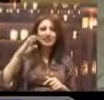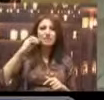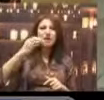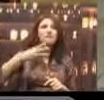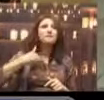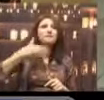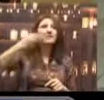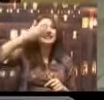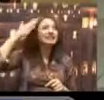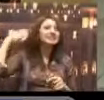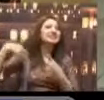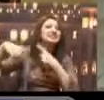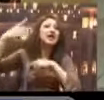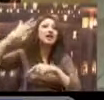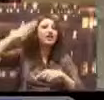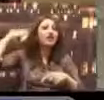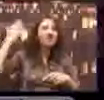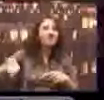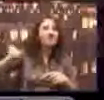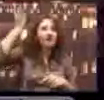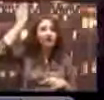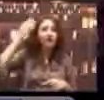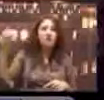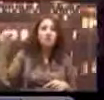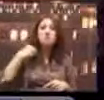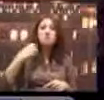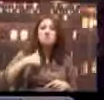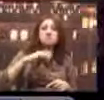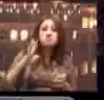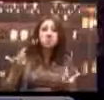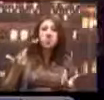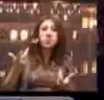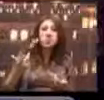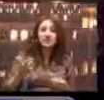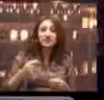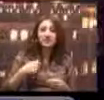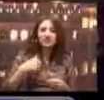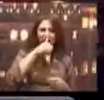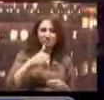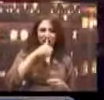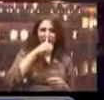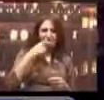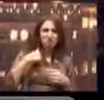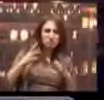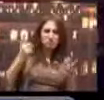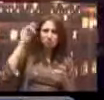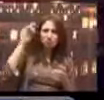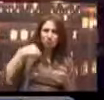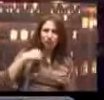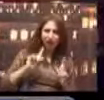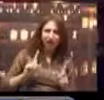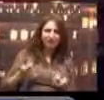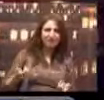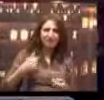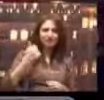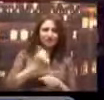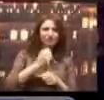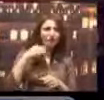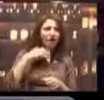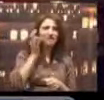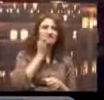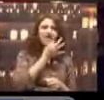يعني. قلت هسلم عليه، فلقيته هو بيقول لي انت مين؟ احبطت جدا، لان تخيل يعني معروف. من المفروض ان هو يكون عارفني